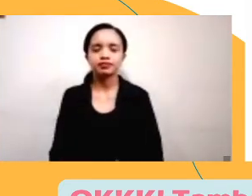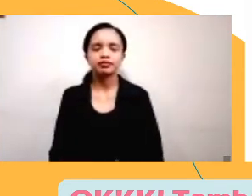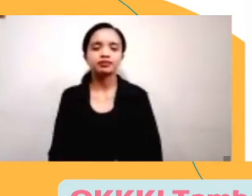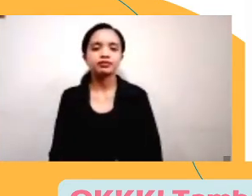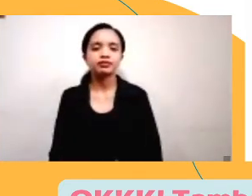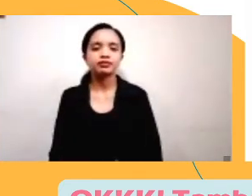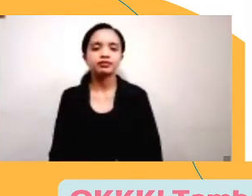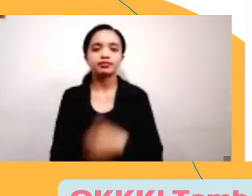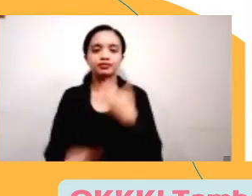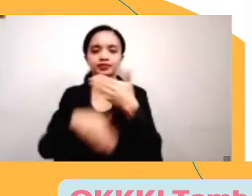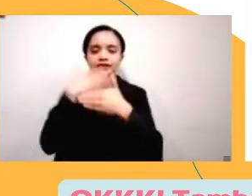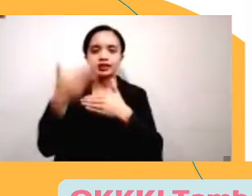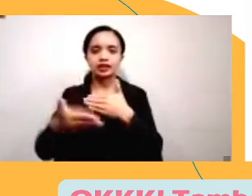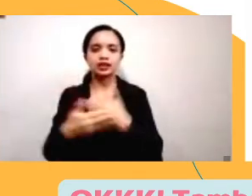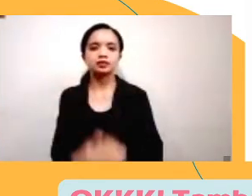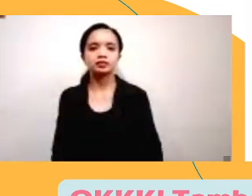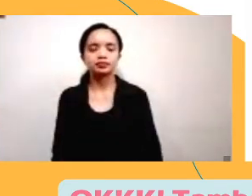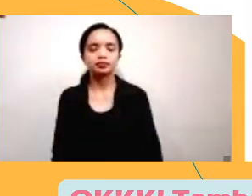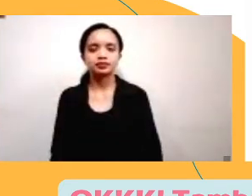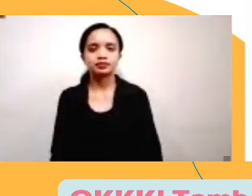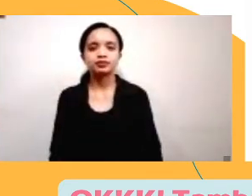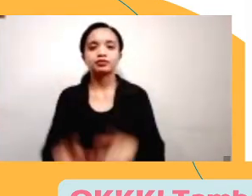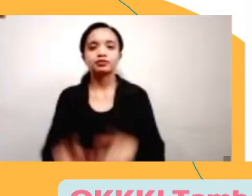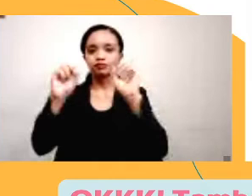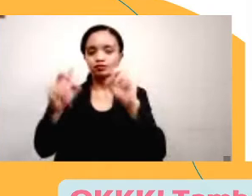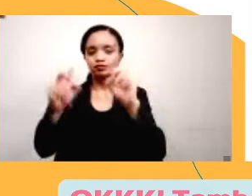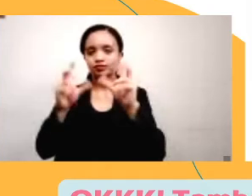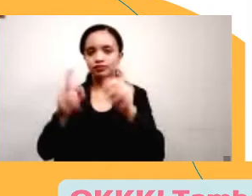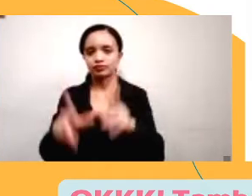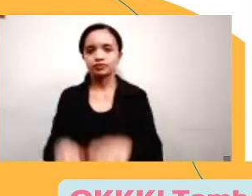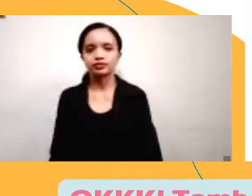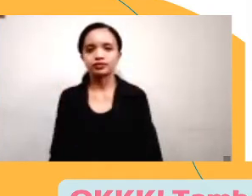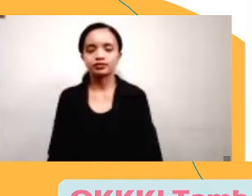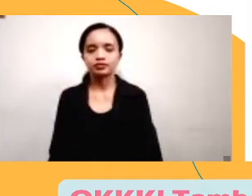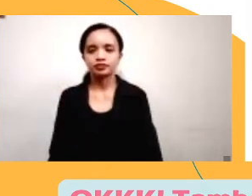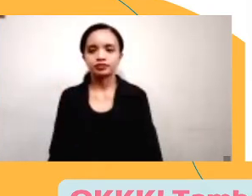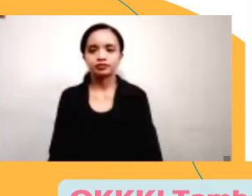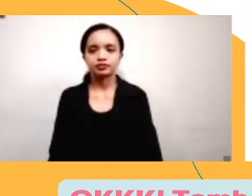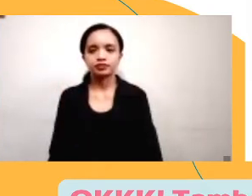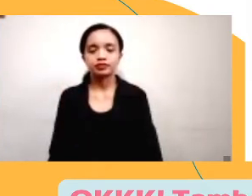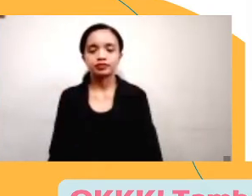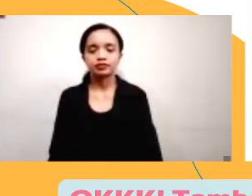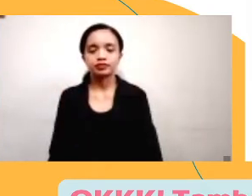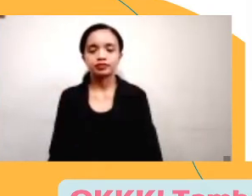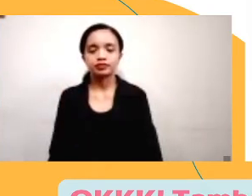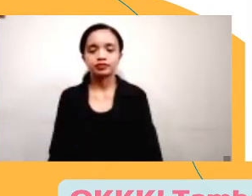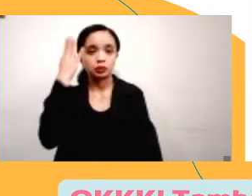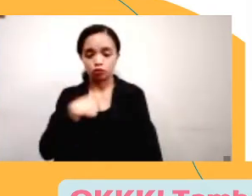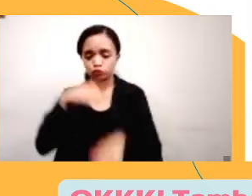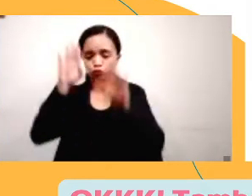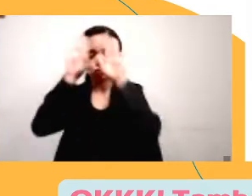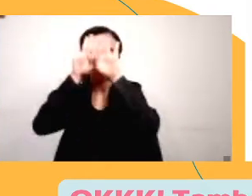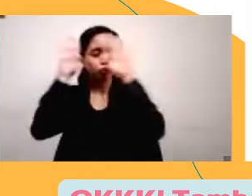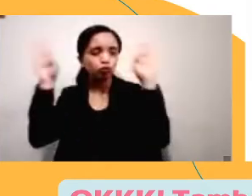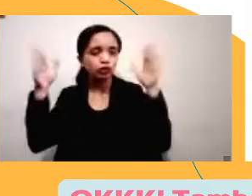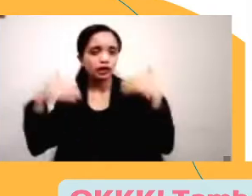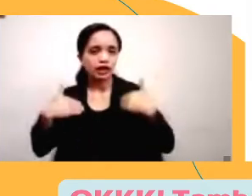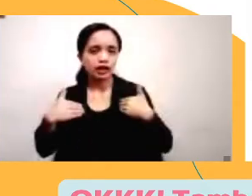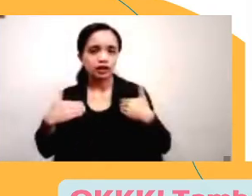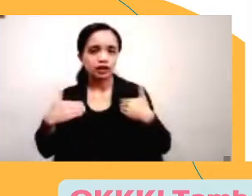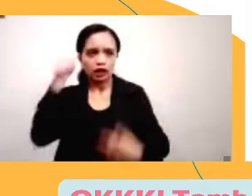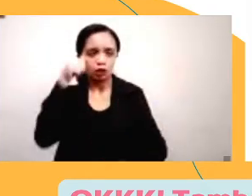Okay? Sino pa? Okay, ito si Kyle G. Dahil sa ating bukas na isip, mayroon tayong kamalayan sa